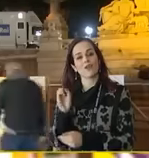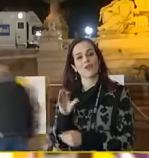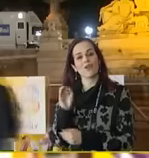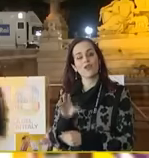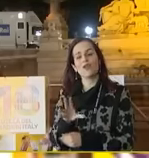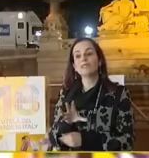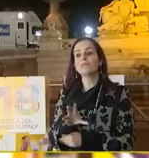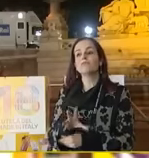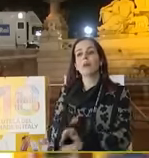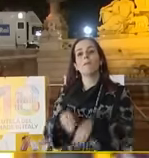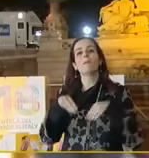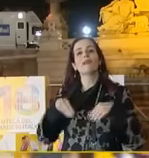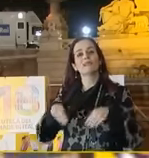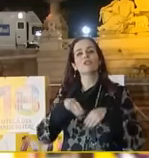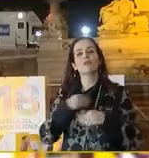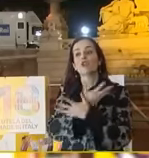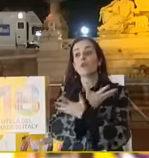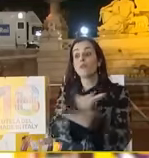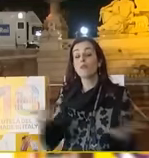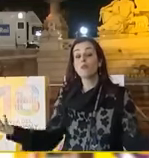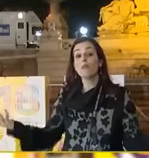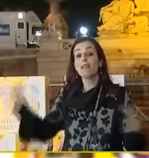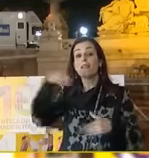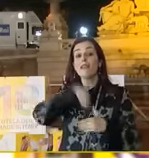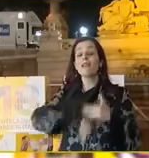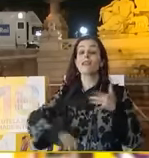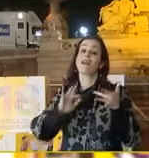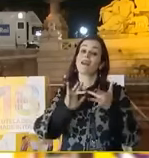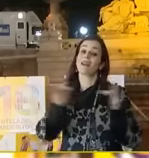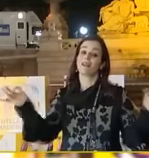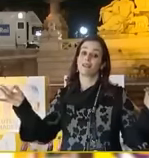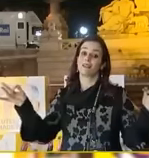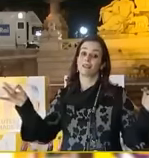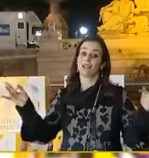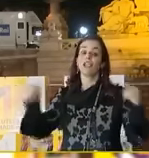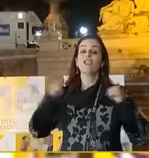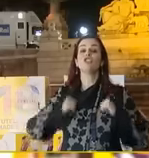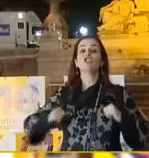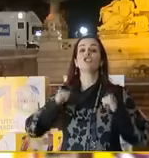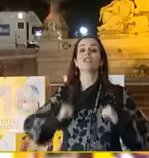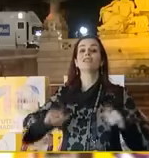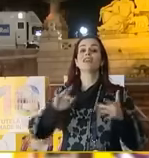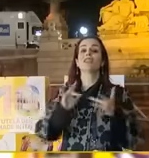della partecipazione pubblica online, della cittadinanza digitale.